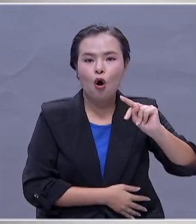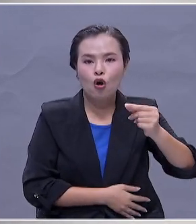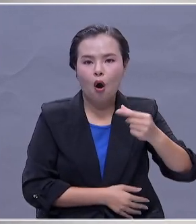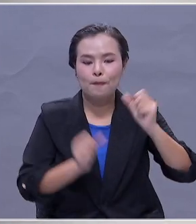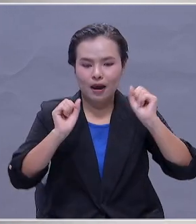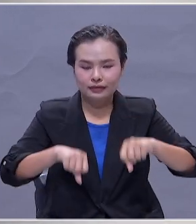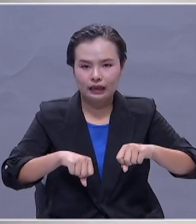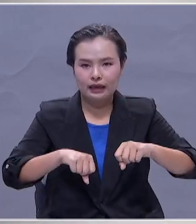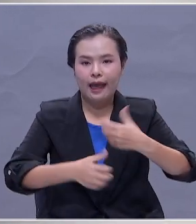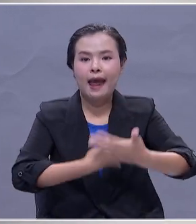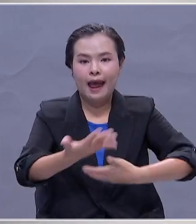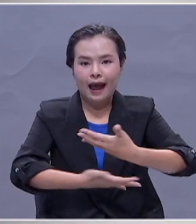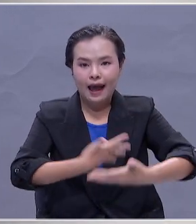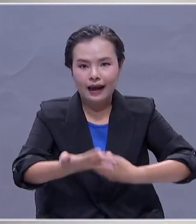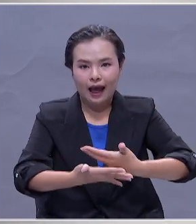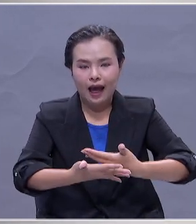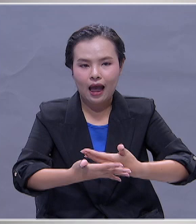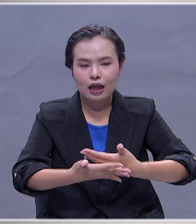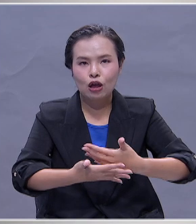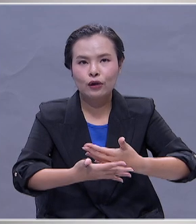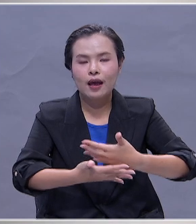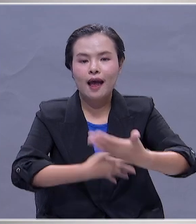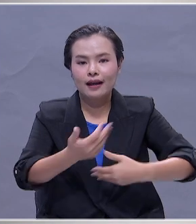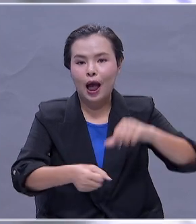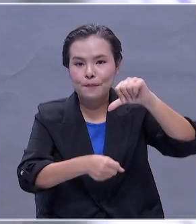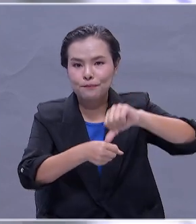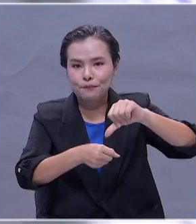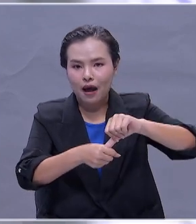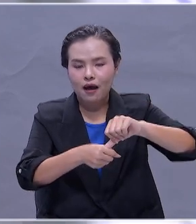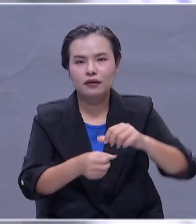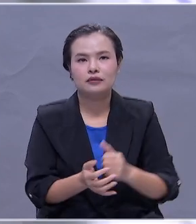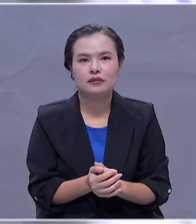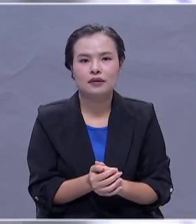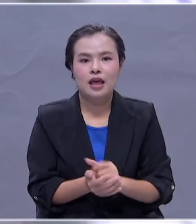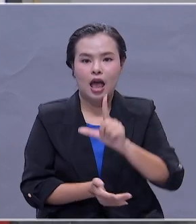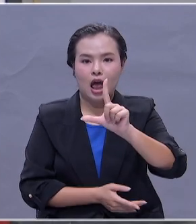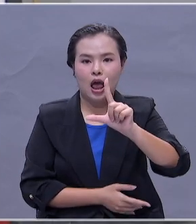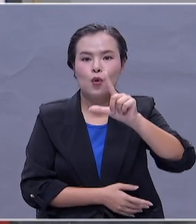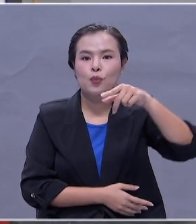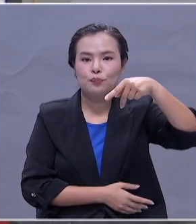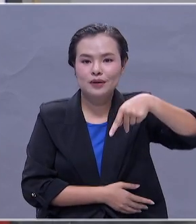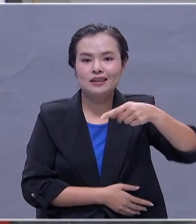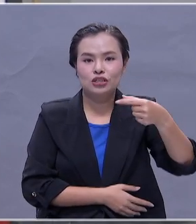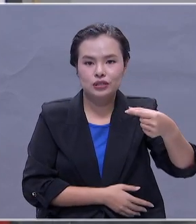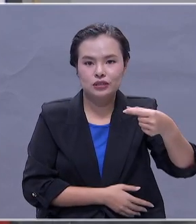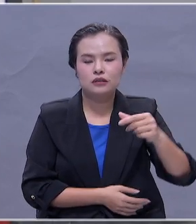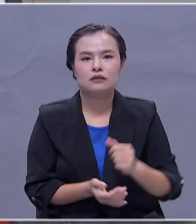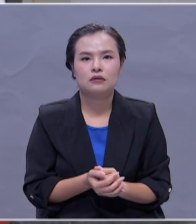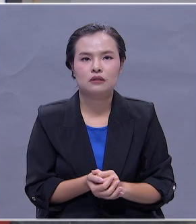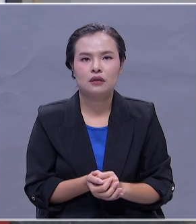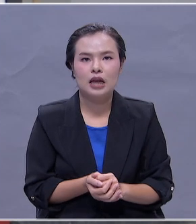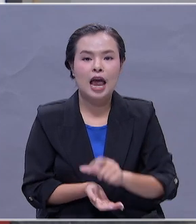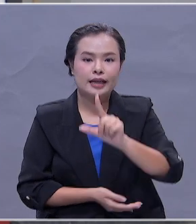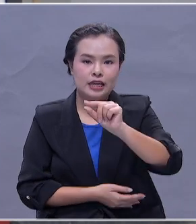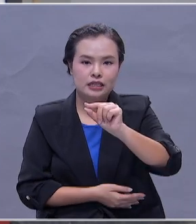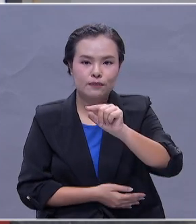ชอบให้คงราคาขายเป็นราคาขายส่งก๊าซเตรเลียเหลวนะคะหรือว่า LPGที่น่าโรงกลั่นอยู่ที่ 20